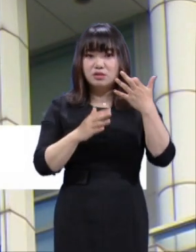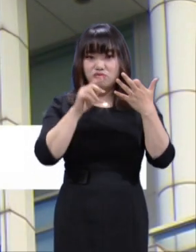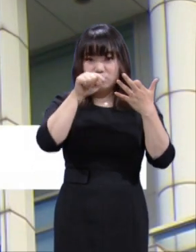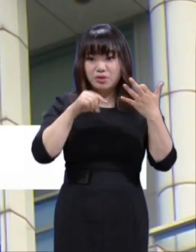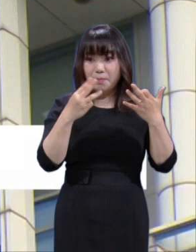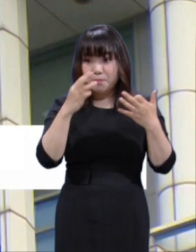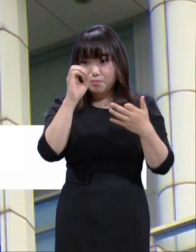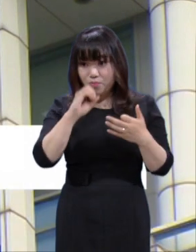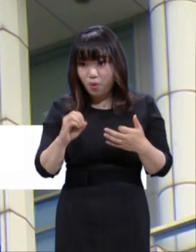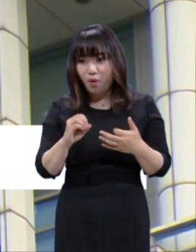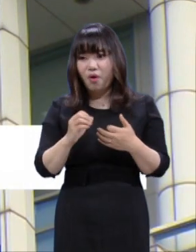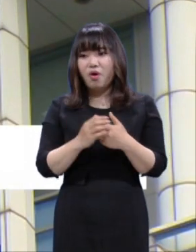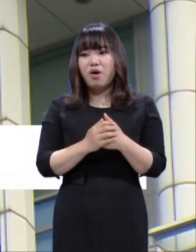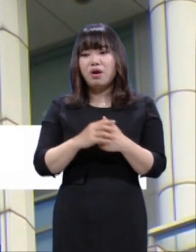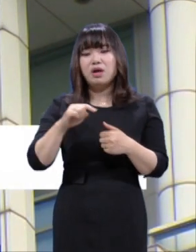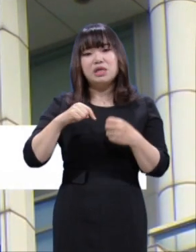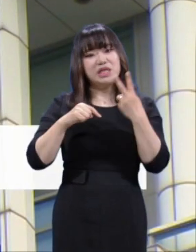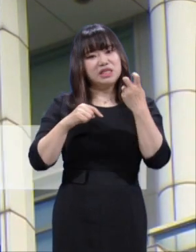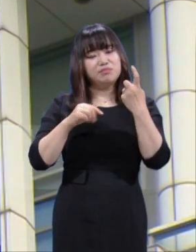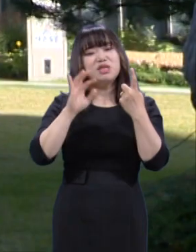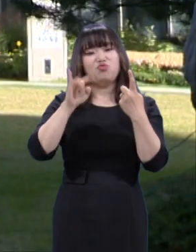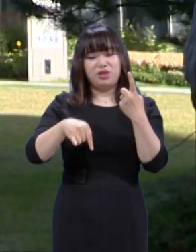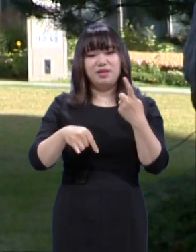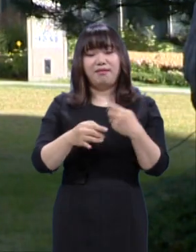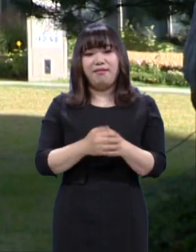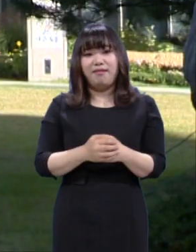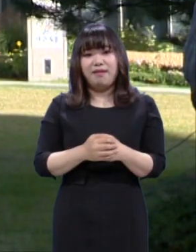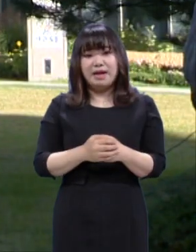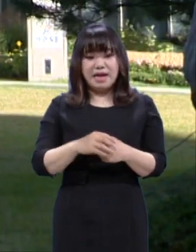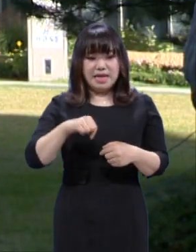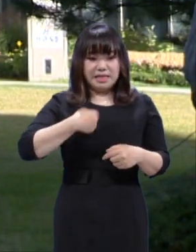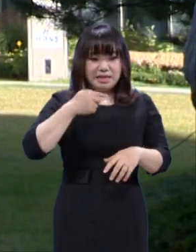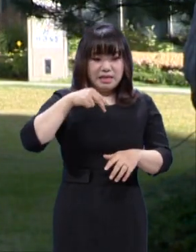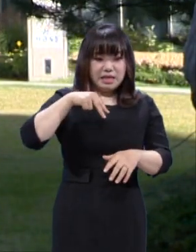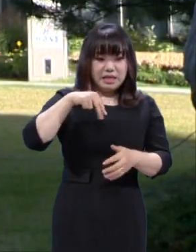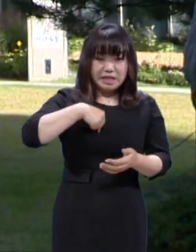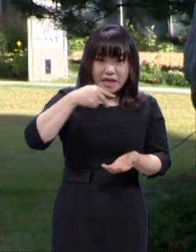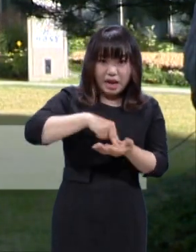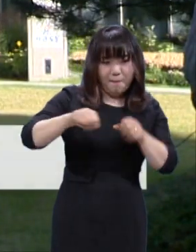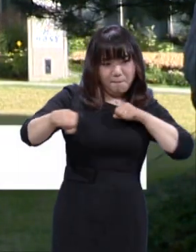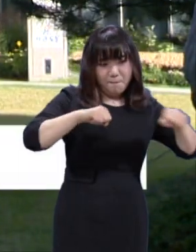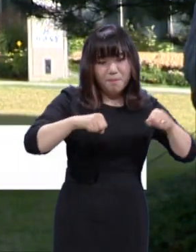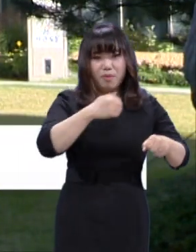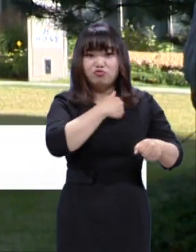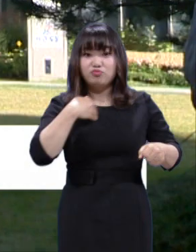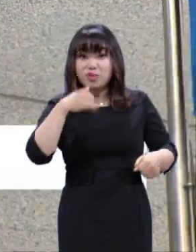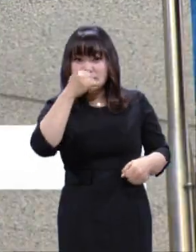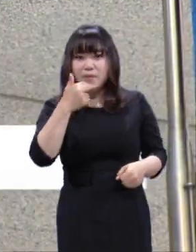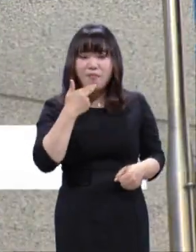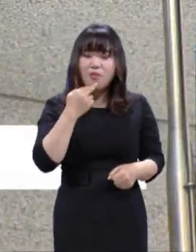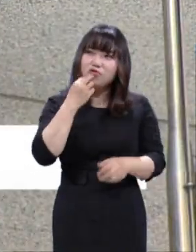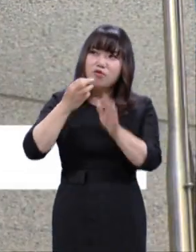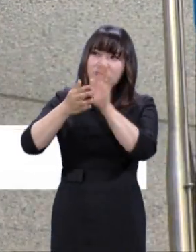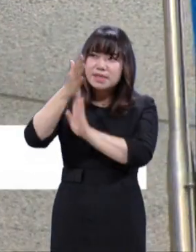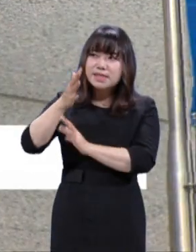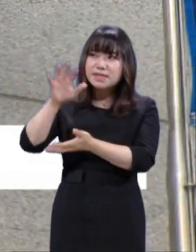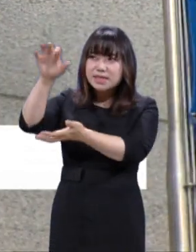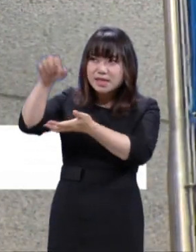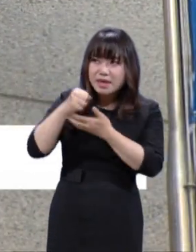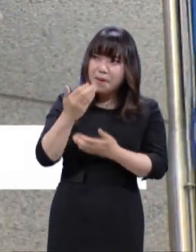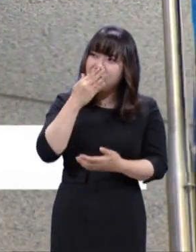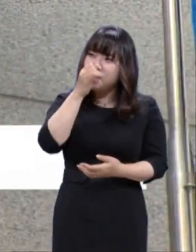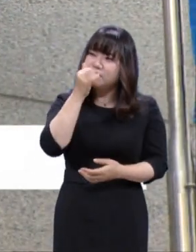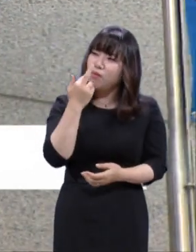25개 자치구 가운데 21위입니다. 자치구의 재정 상황을 얼마나 잘 인지하고 서울시 지원금을 확보할